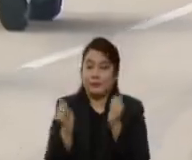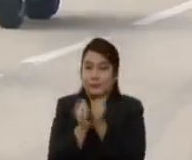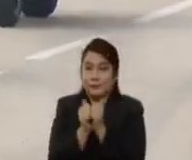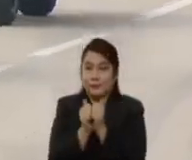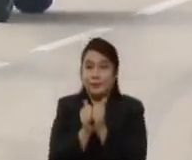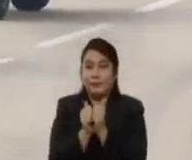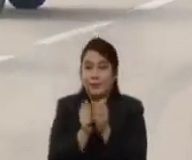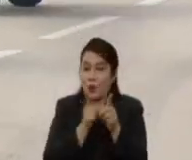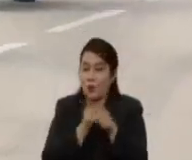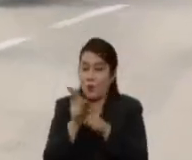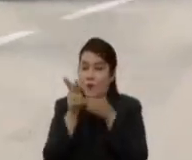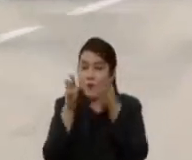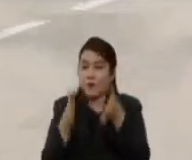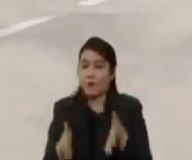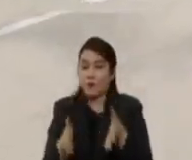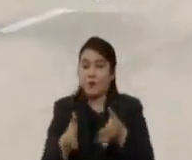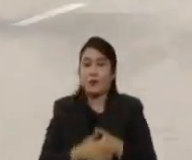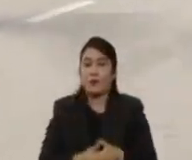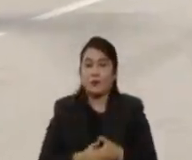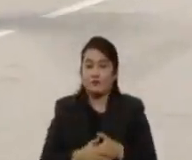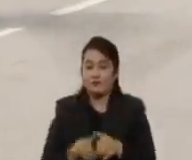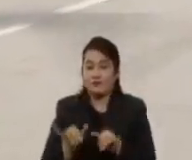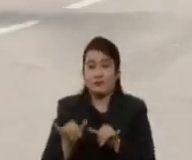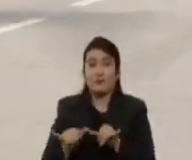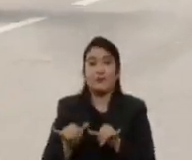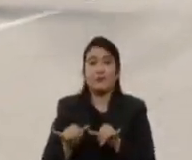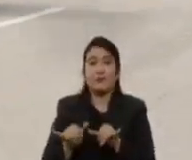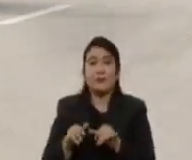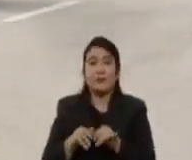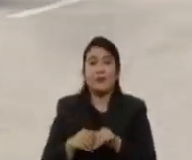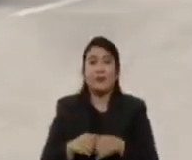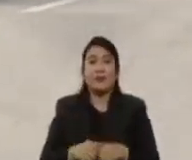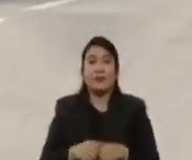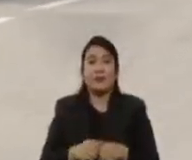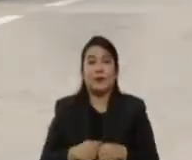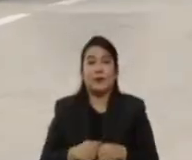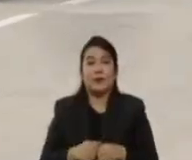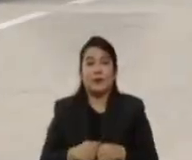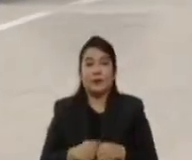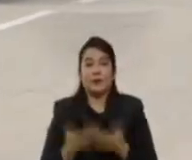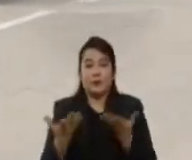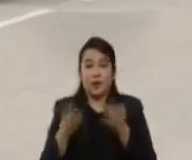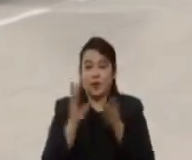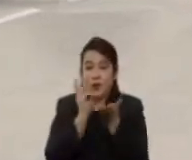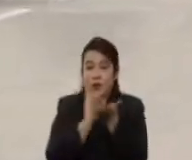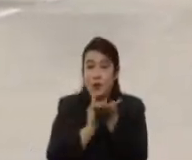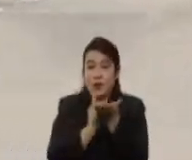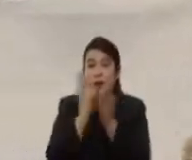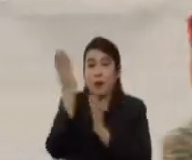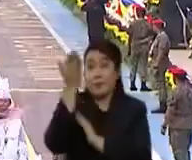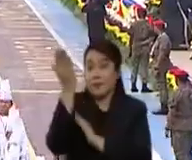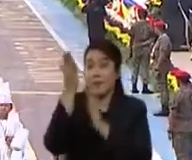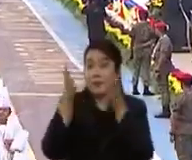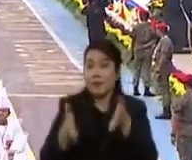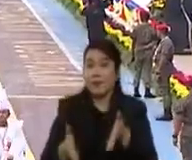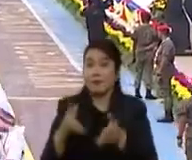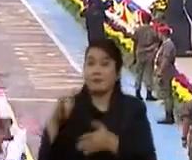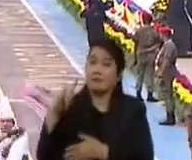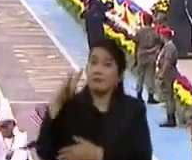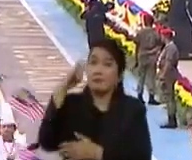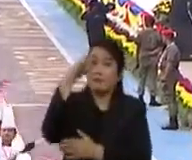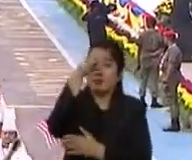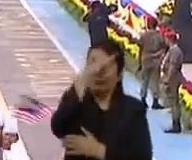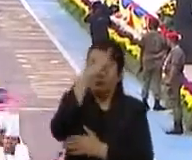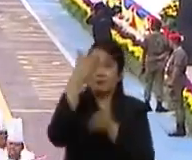para profesional terdiri daripada arkitek, jurutera, doktor, pensyarah, juruterbang, kaki